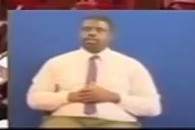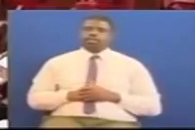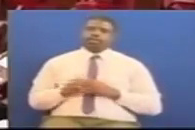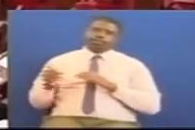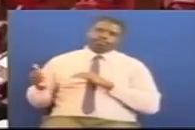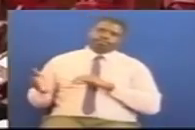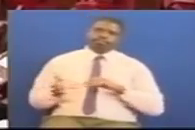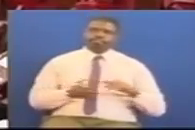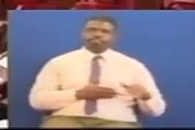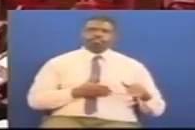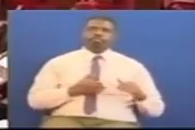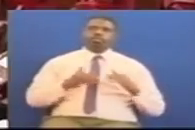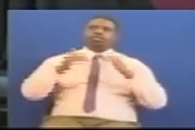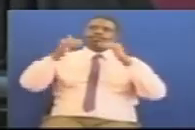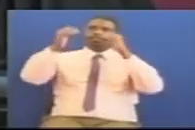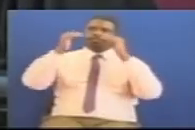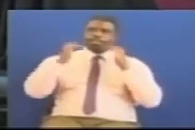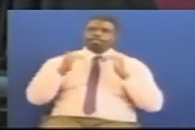tunaendelea waheshimiwa